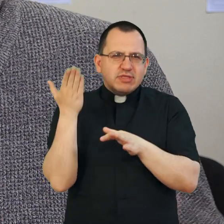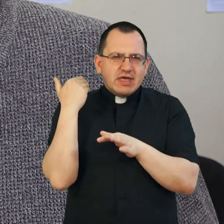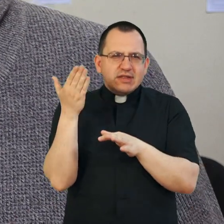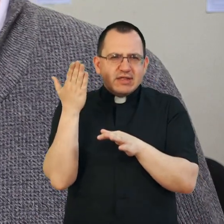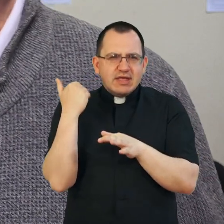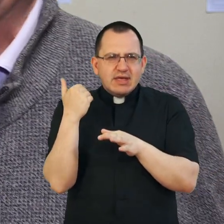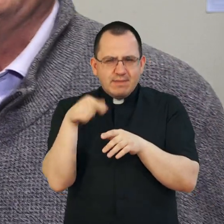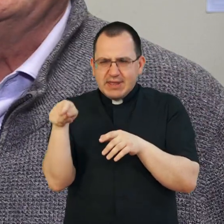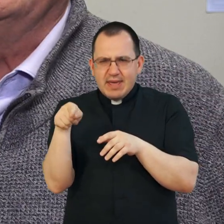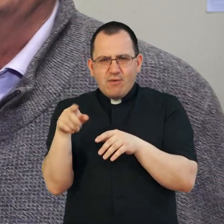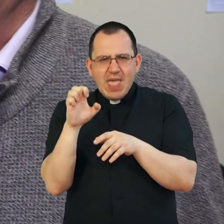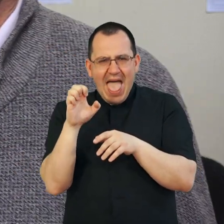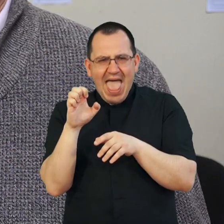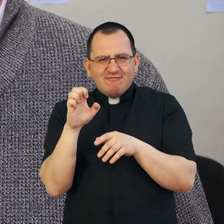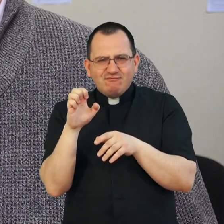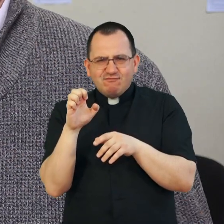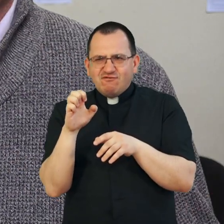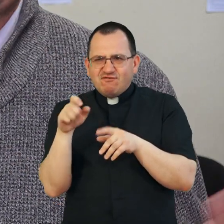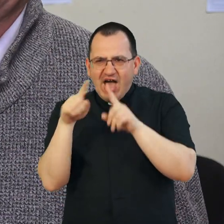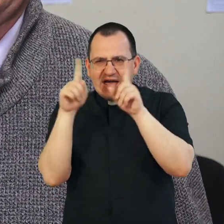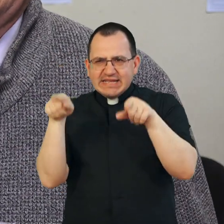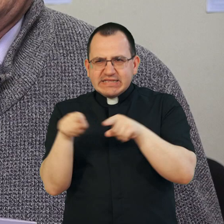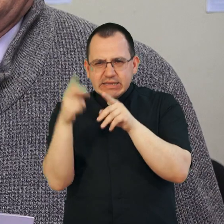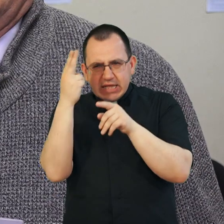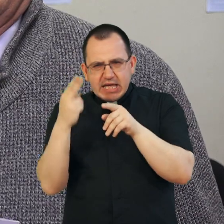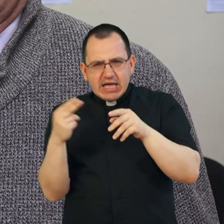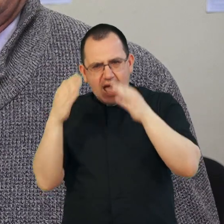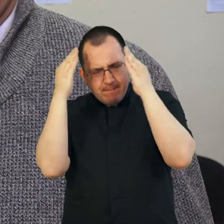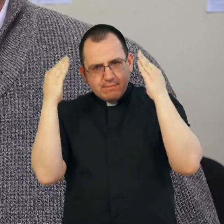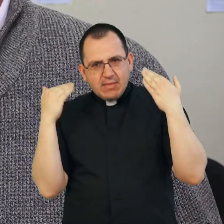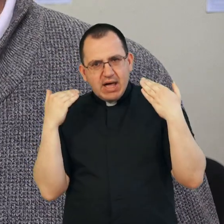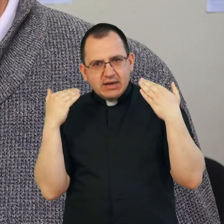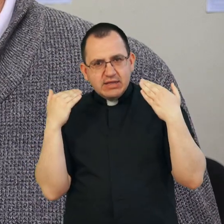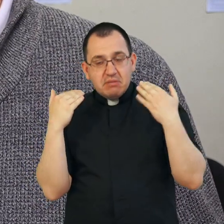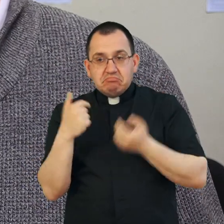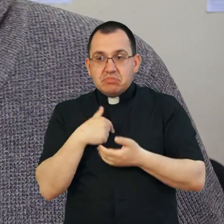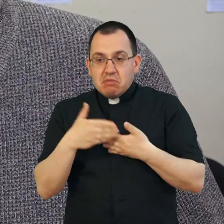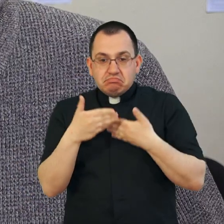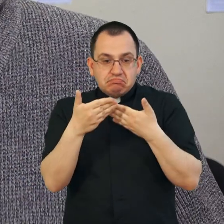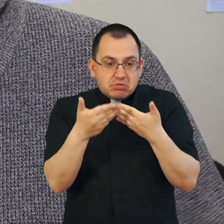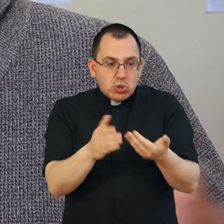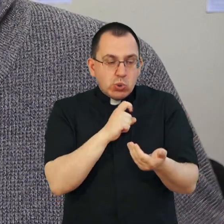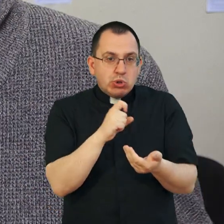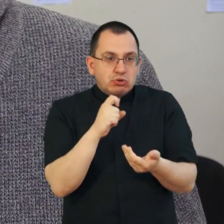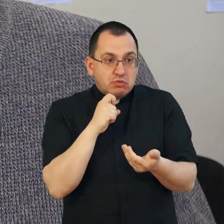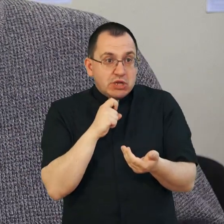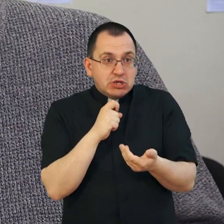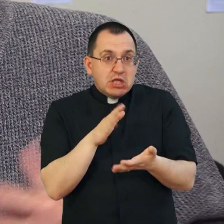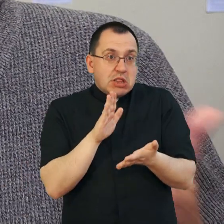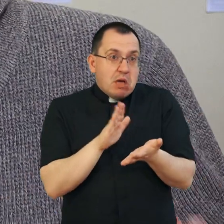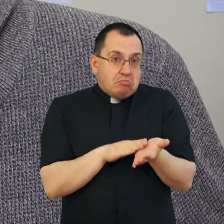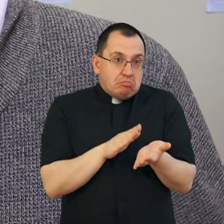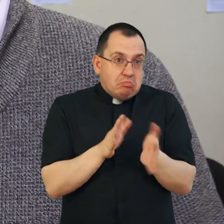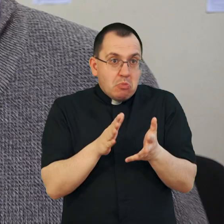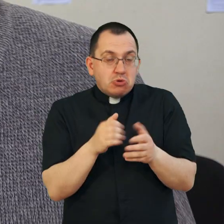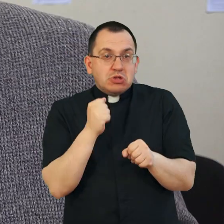je slikala gospu i ovoga Progledaj srcem, ne, predložio sam župniku da iskorak napravimo, da idemo